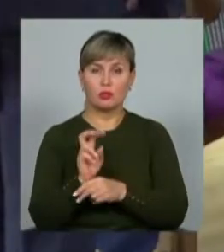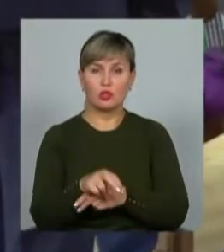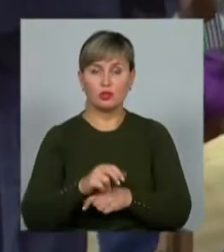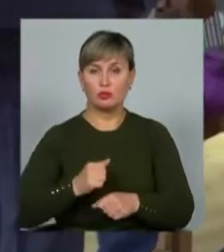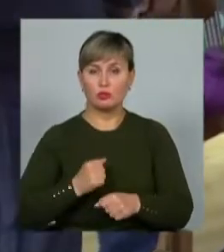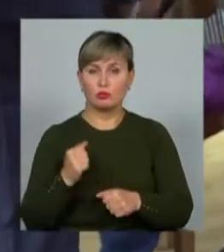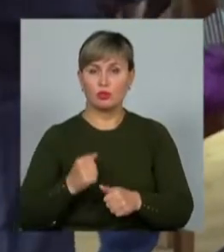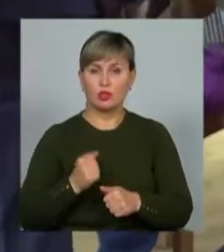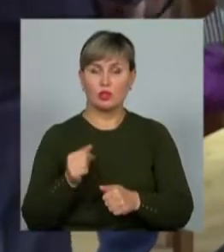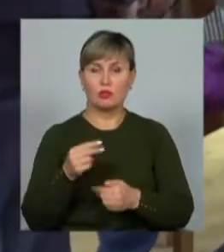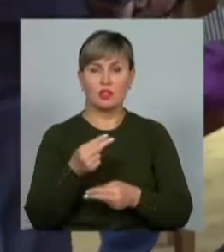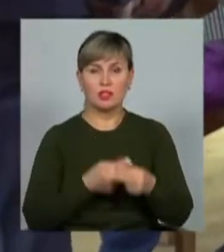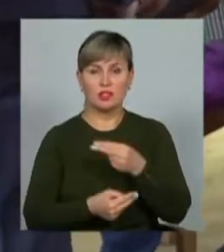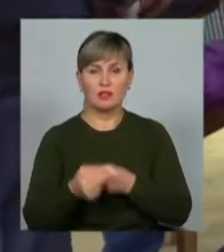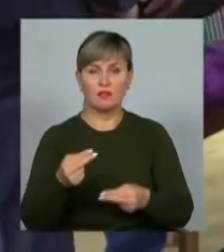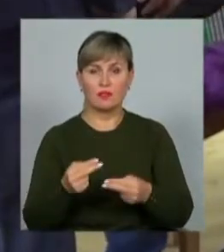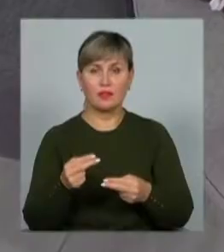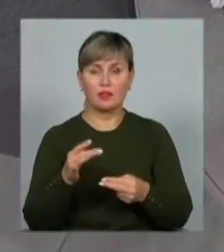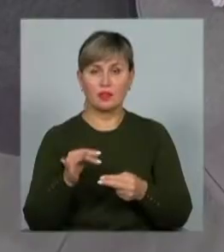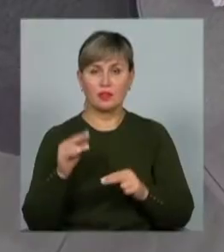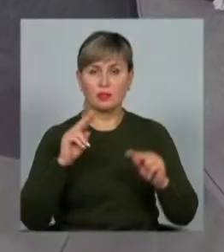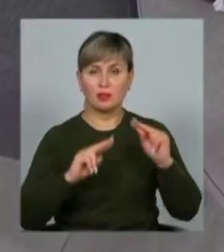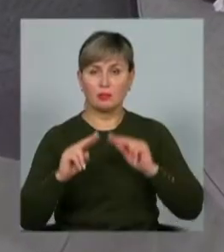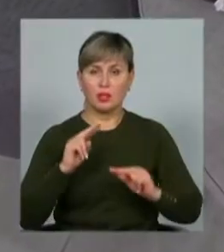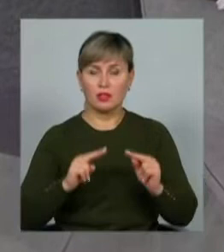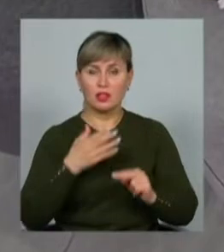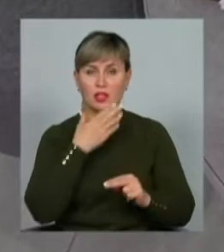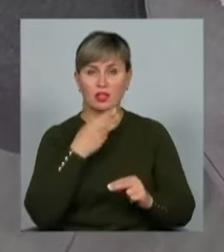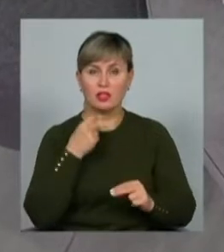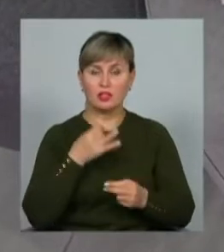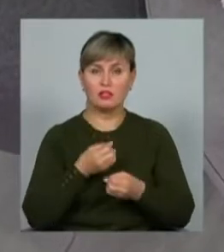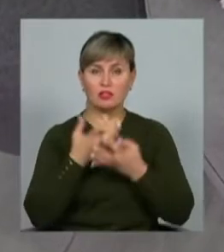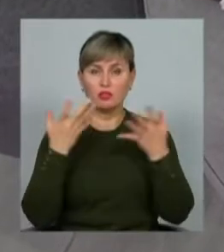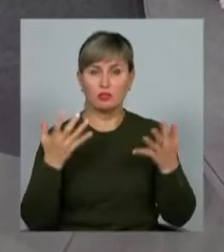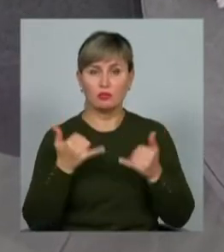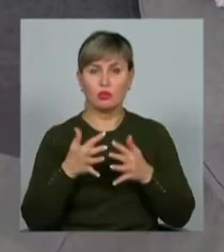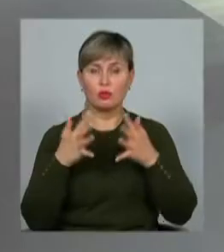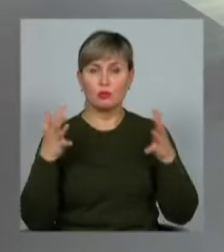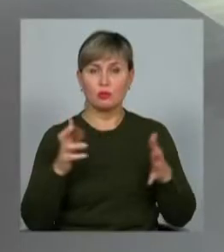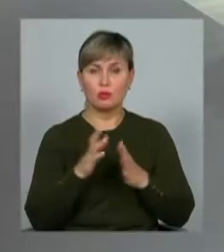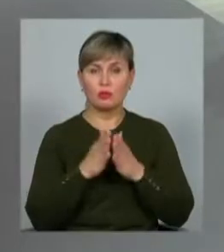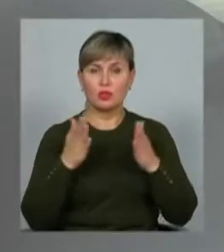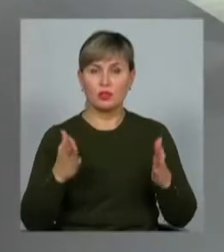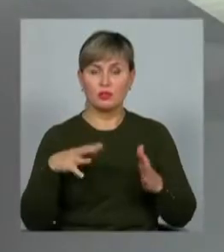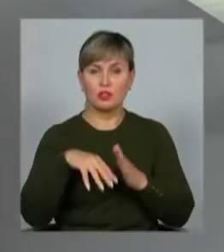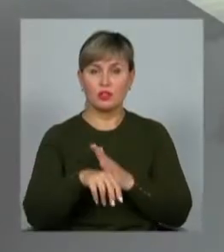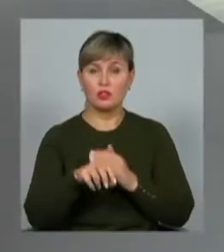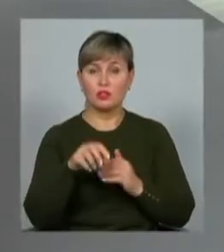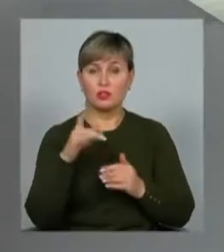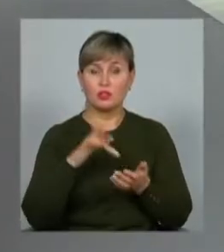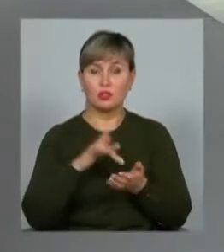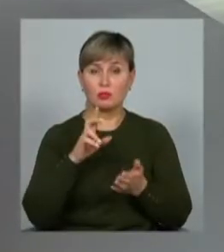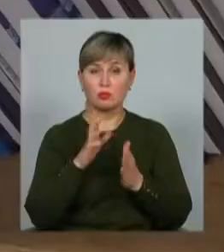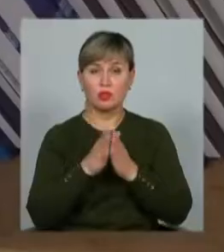и рисовать и собирать пазлы. Красиво, уютно и светло теперь в большинстве библиотек, входящих в централизованную